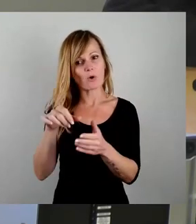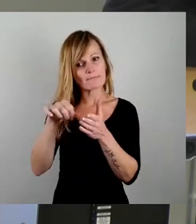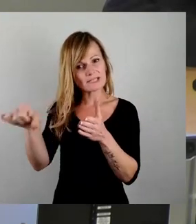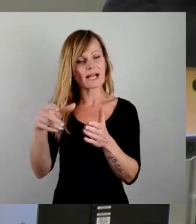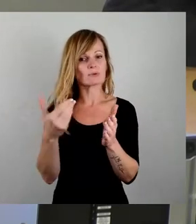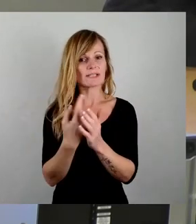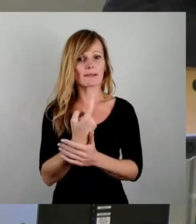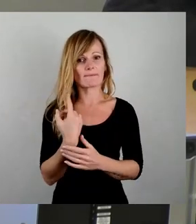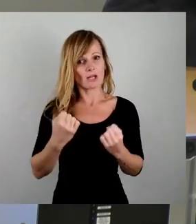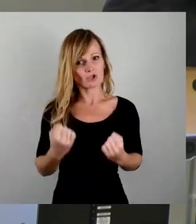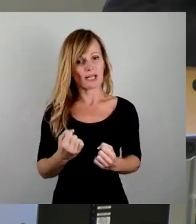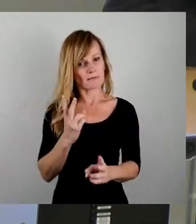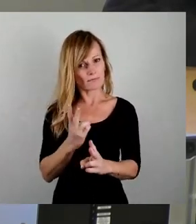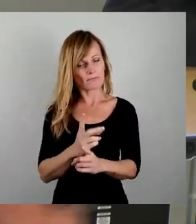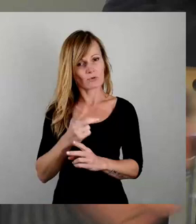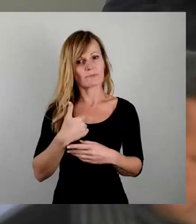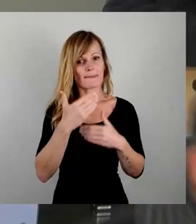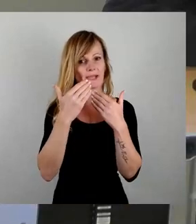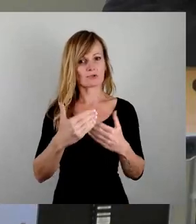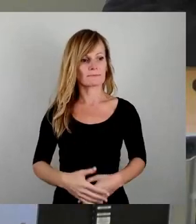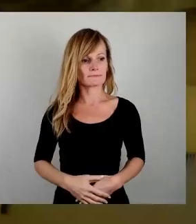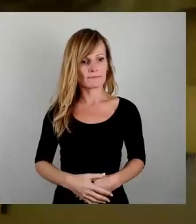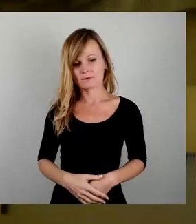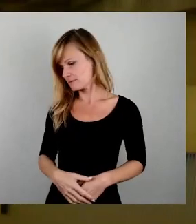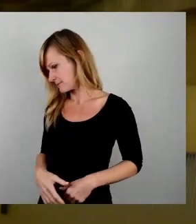jetzt standhaft bleiben. Dankeschön.